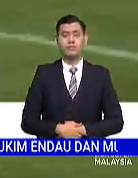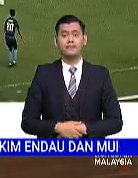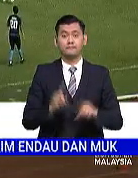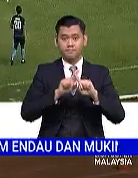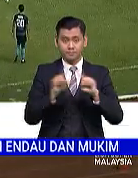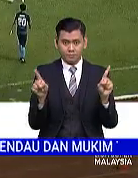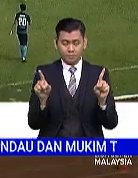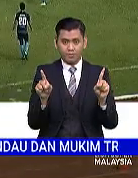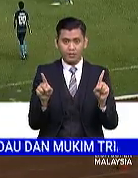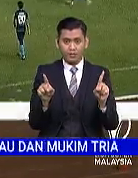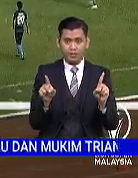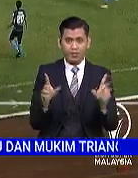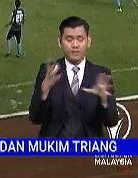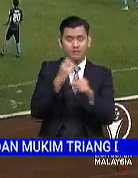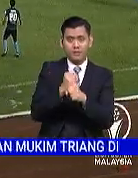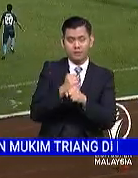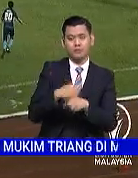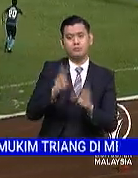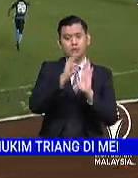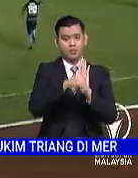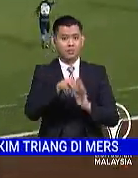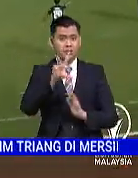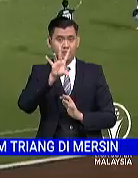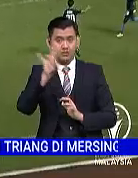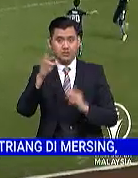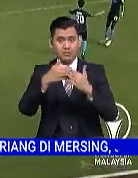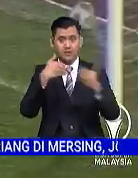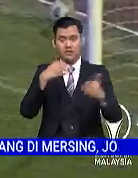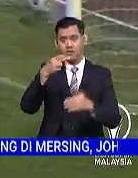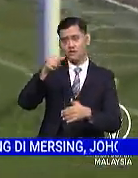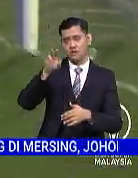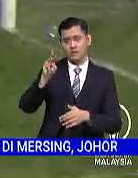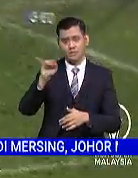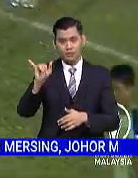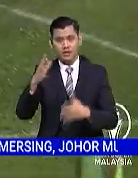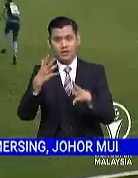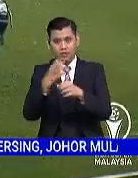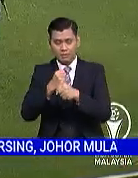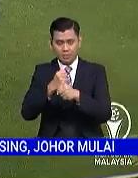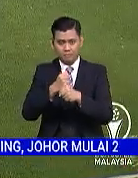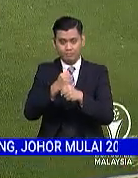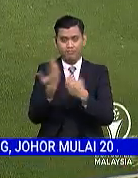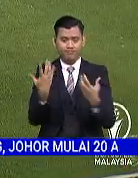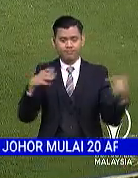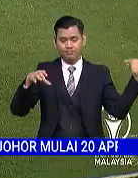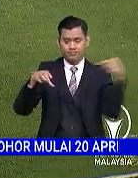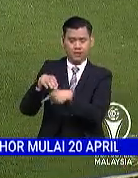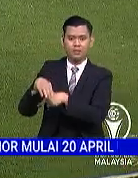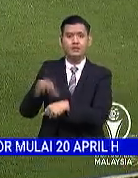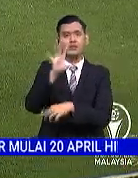menyamakan kedudukan pada minit ke-71 sebelum Muhammad Syahmi Syafari meledak gol kemenangan Selangor FC pada